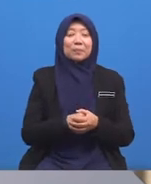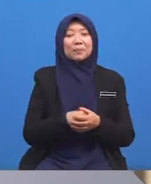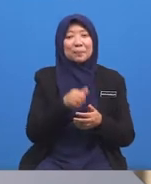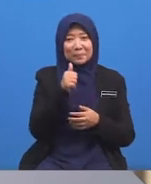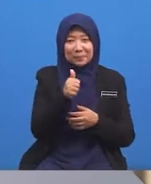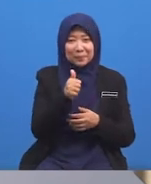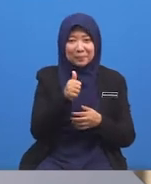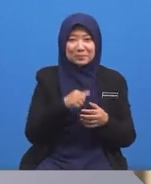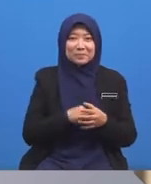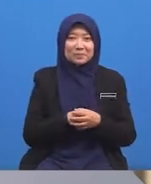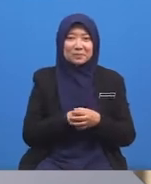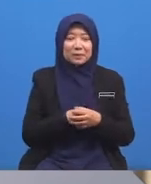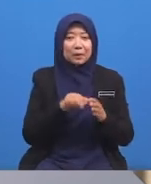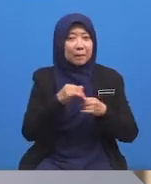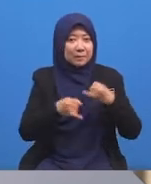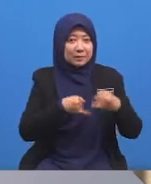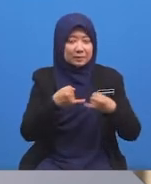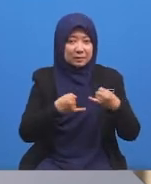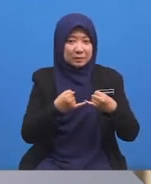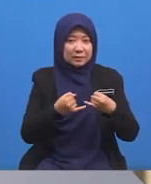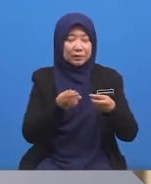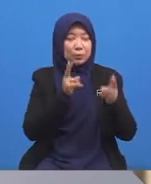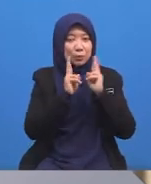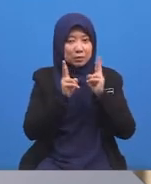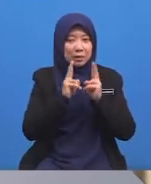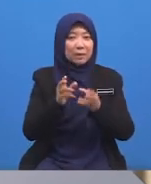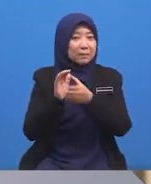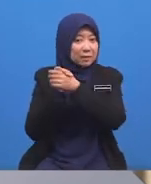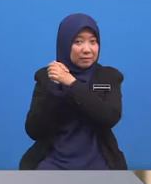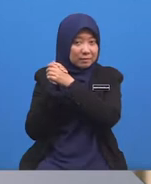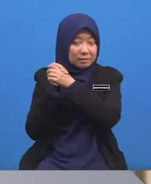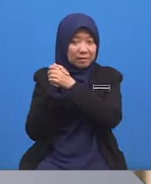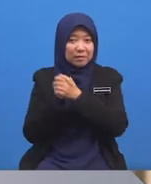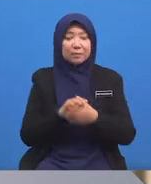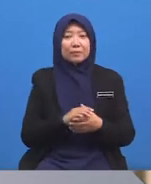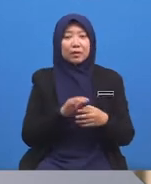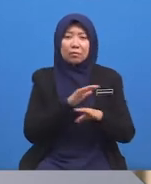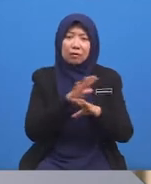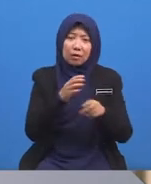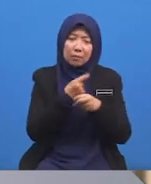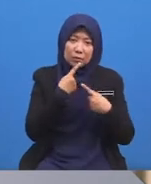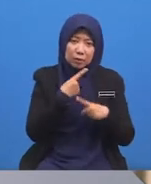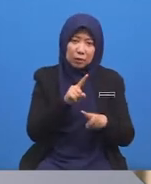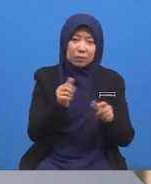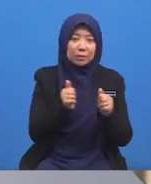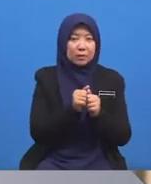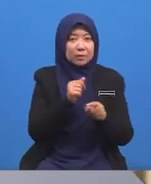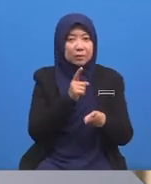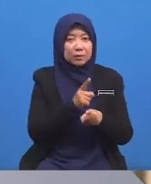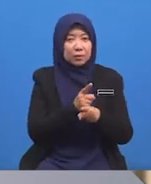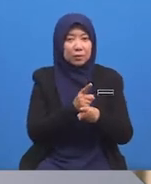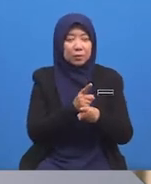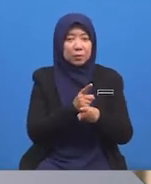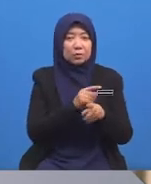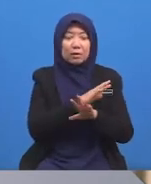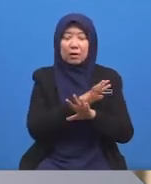Bagus. Yang berjaya, cikgu ucapkan tahniah. Bagi yang tidak dapat menjawab dengan tepat, jangan